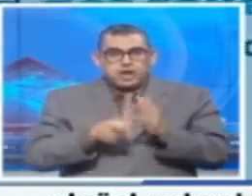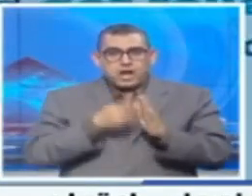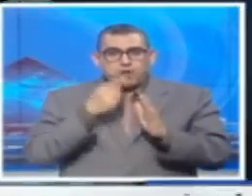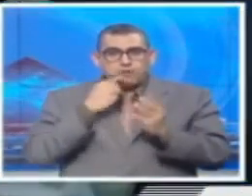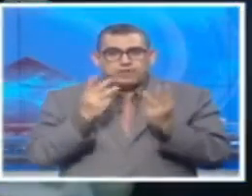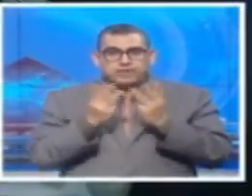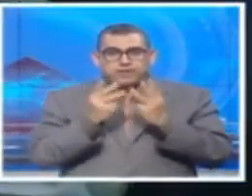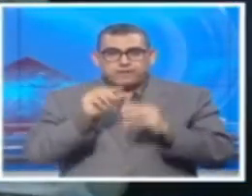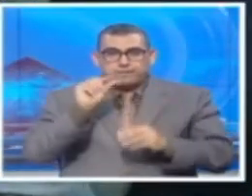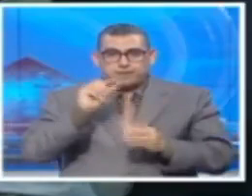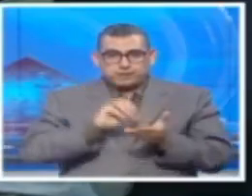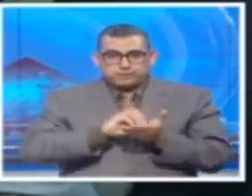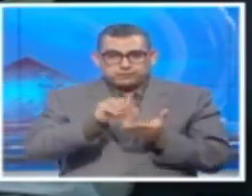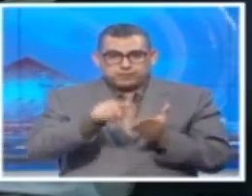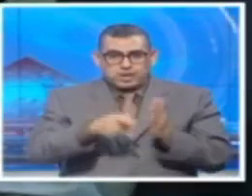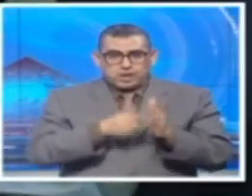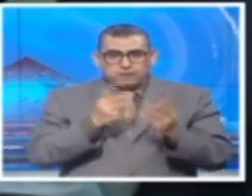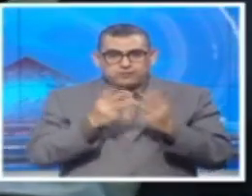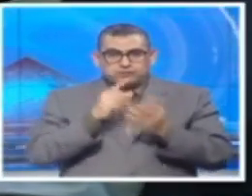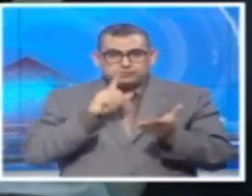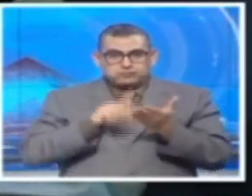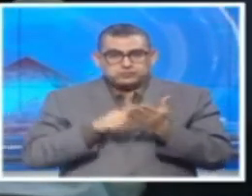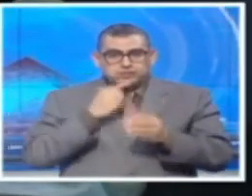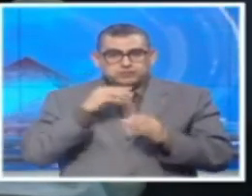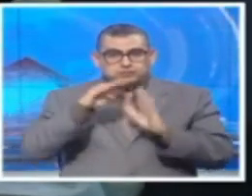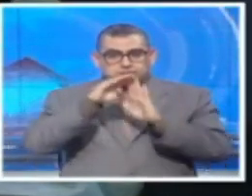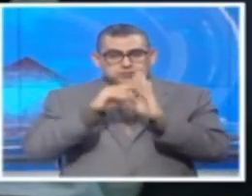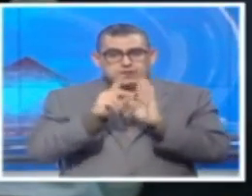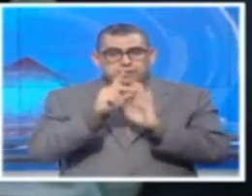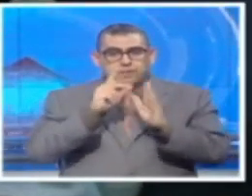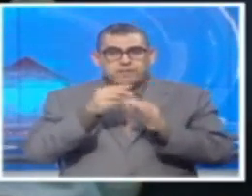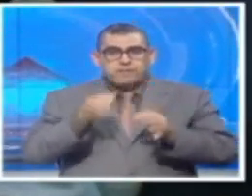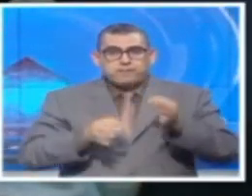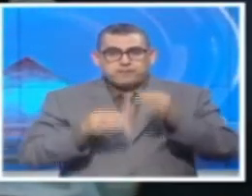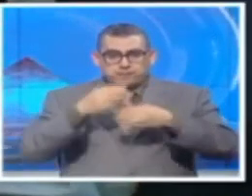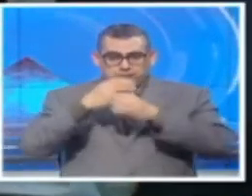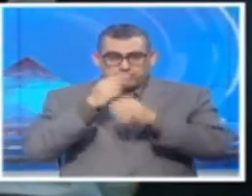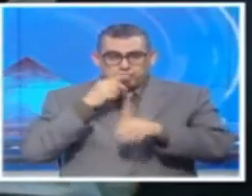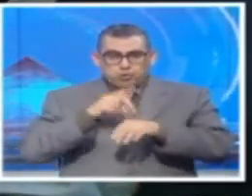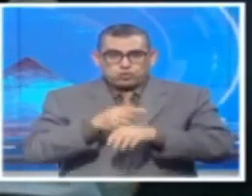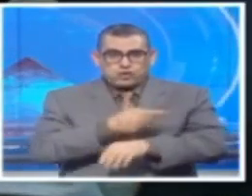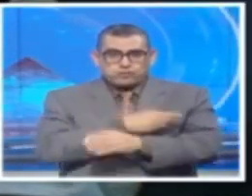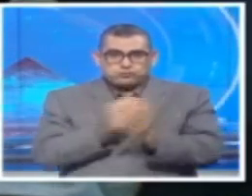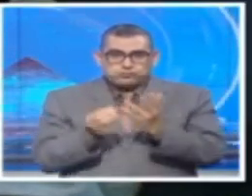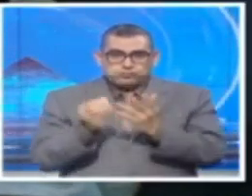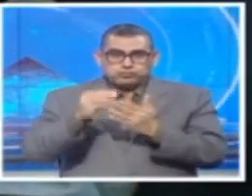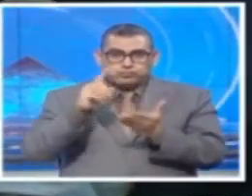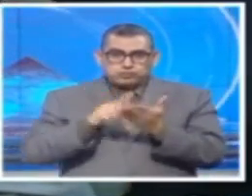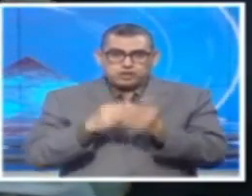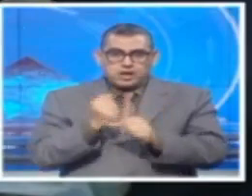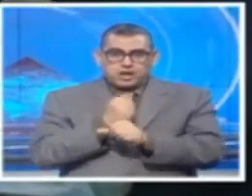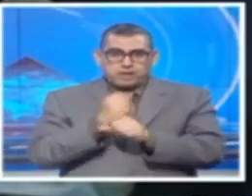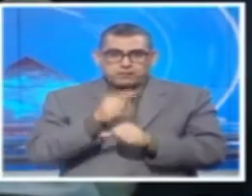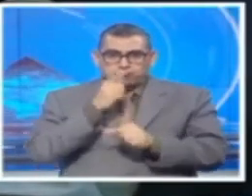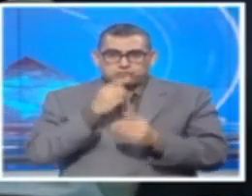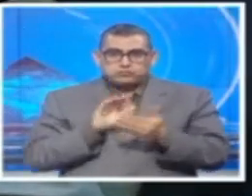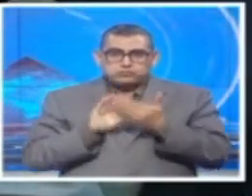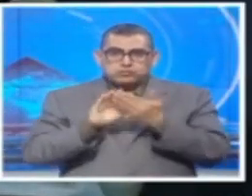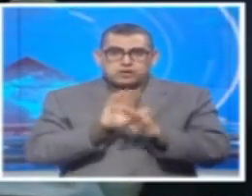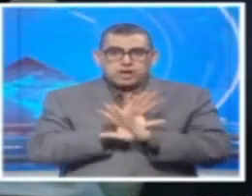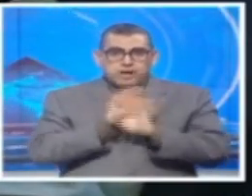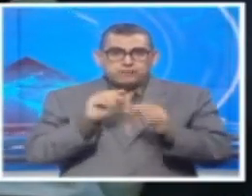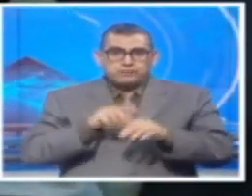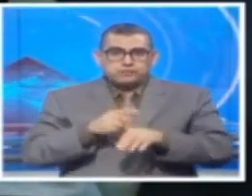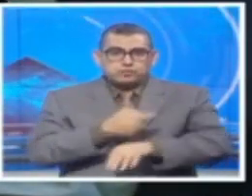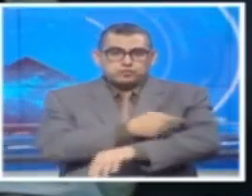تفاعلية رقمية لاعتماد معايير المعامل الطبية خطوة مهمة ستنعكس بشكل إيجابي في توفير خدمة